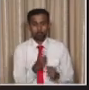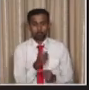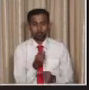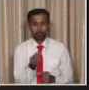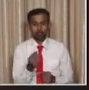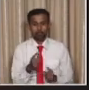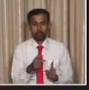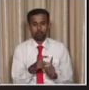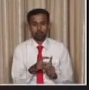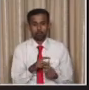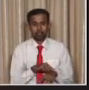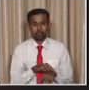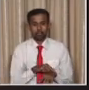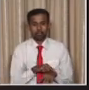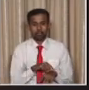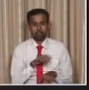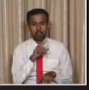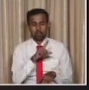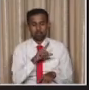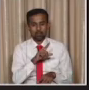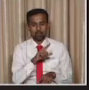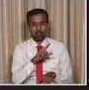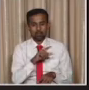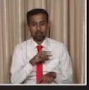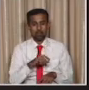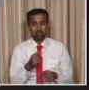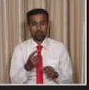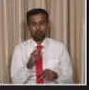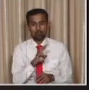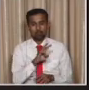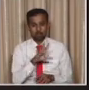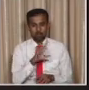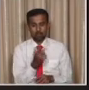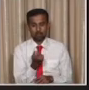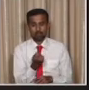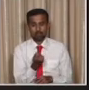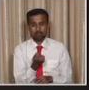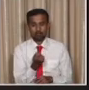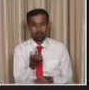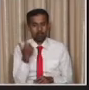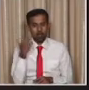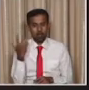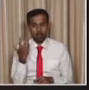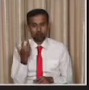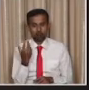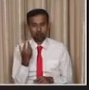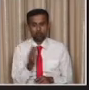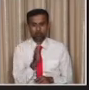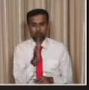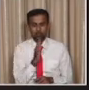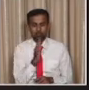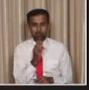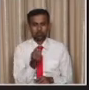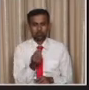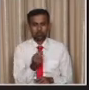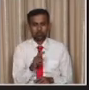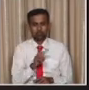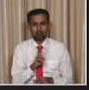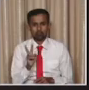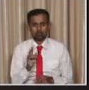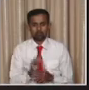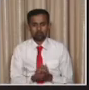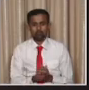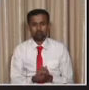හදන්නේ ඩොලර් 7.75කට. ඒ කියන්නේ රුපියල් 25කට. ගල්ලංගුරු වලින් දෙන්නේ සාමාන්‍යයෙන් රුපියල්